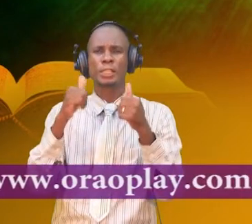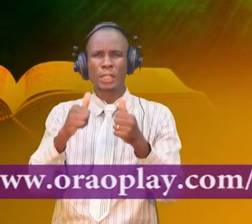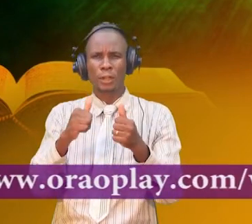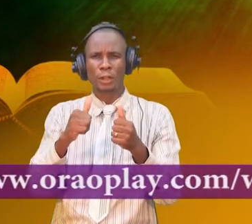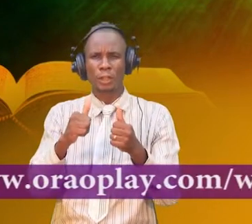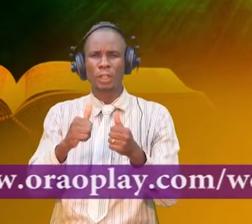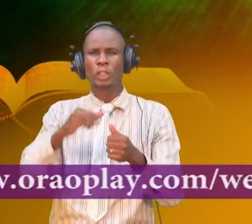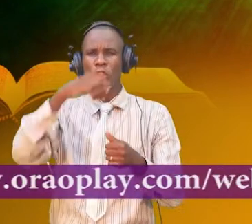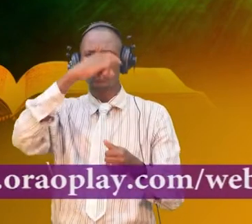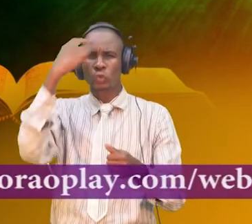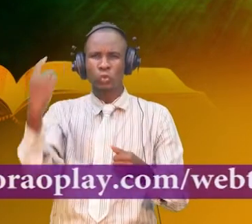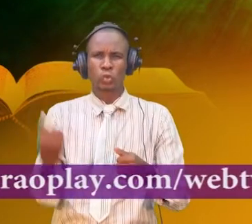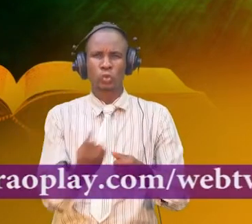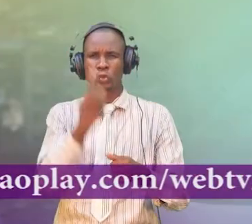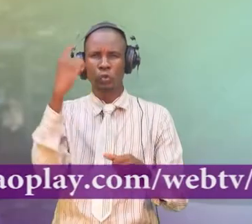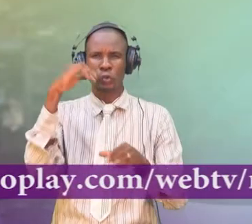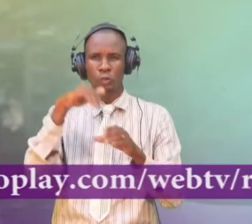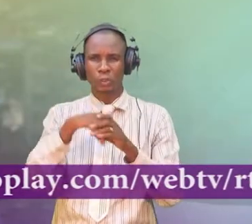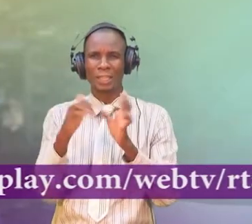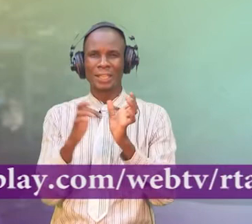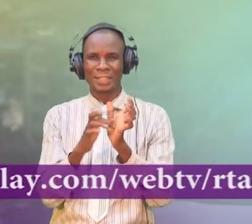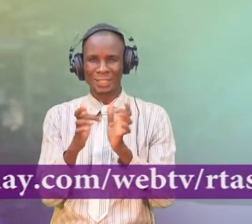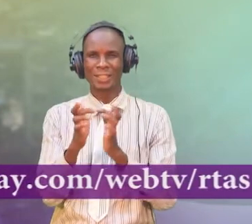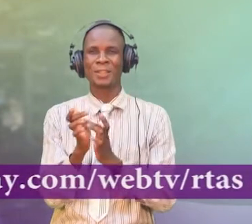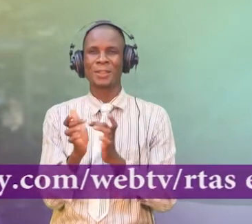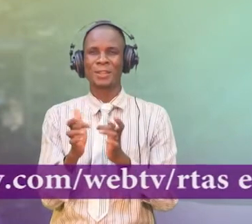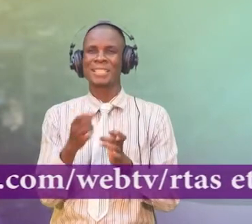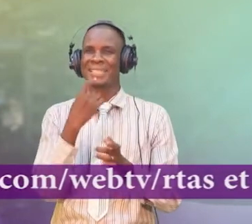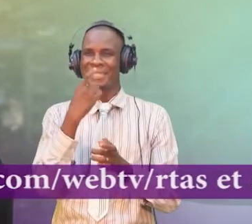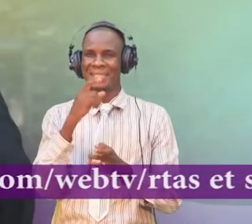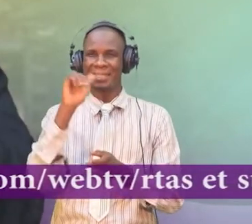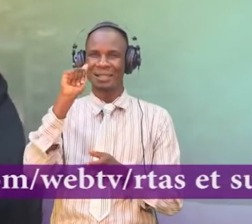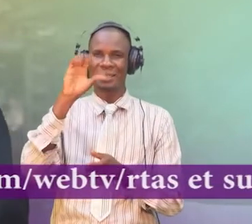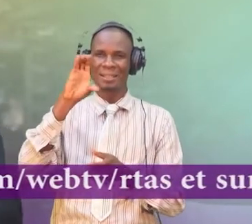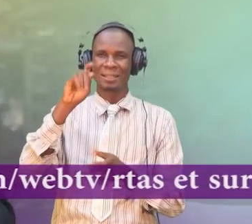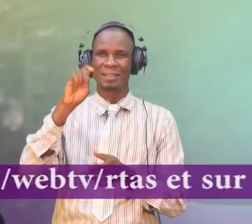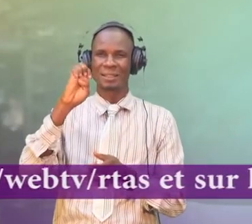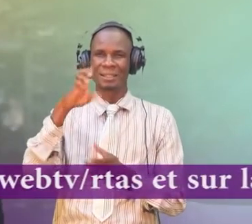nde biso ba Yuda to bikisami lokola pe ba pagan.